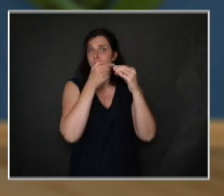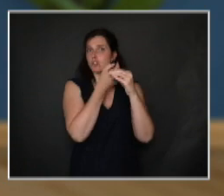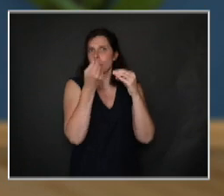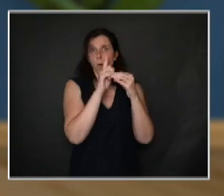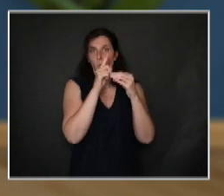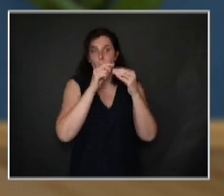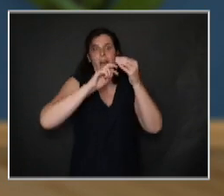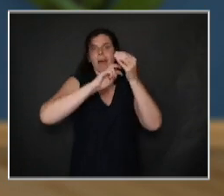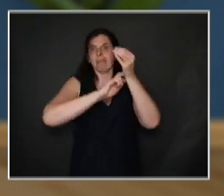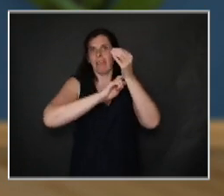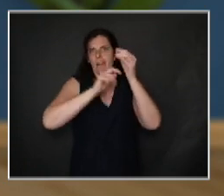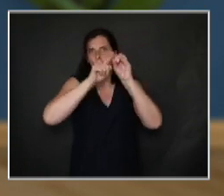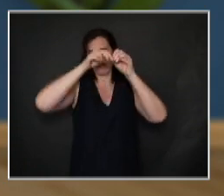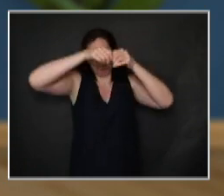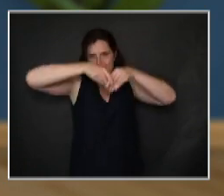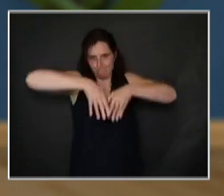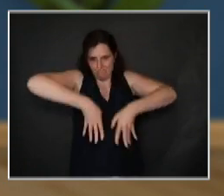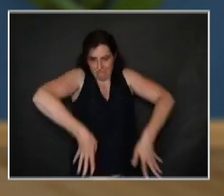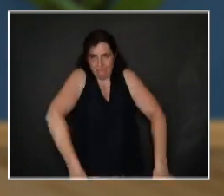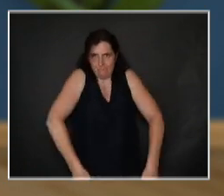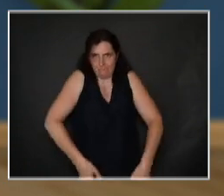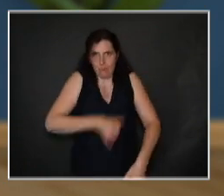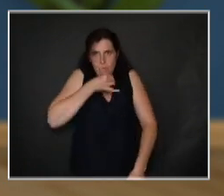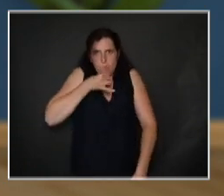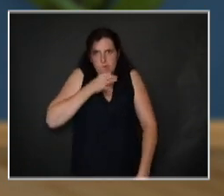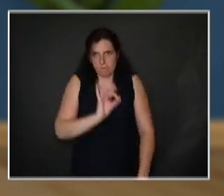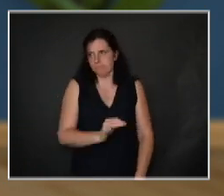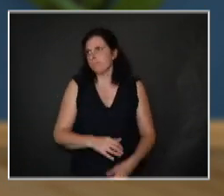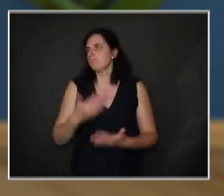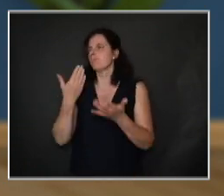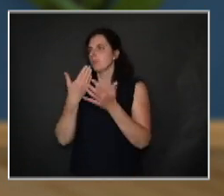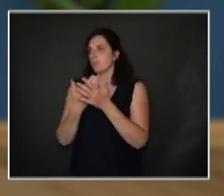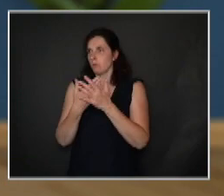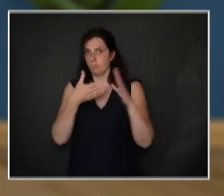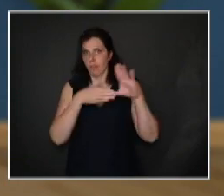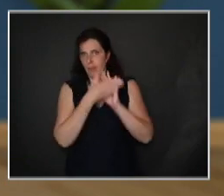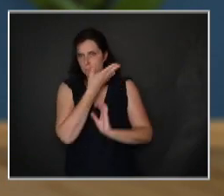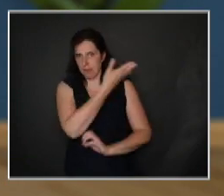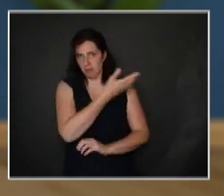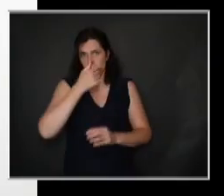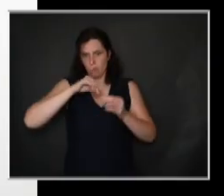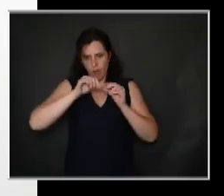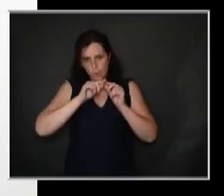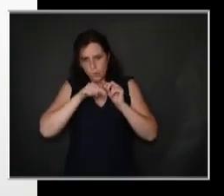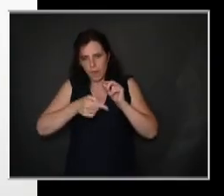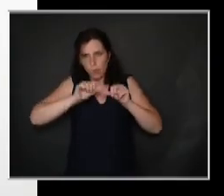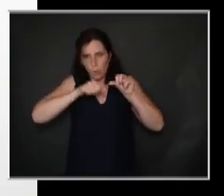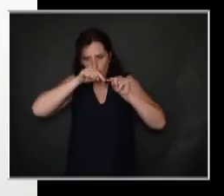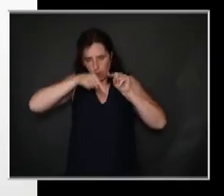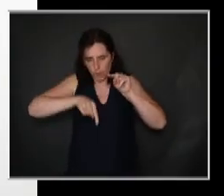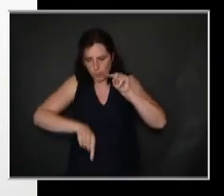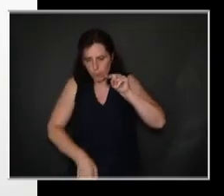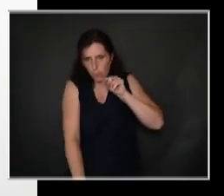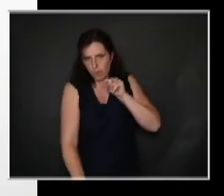nerf crural. Alors, voici, en fonction du trajet de la douleur,